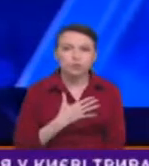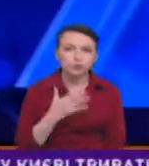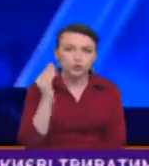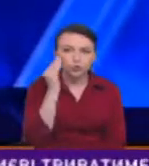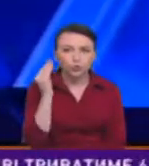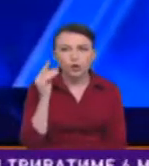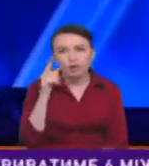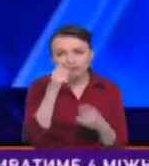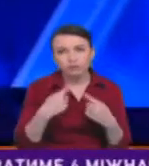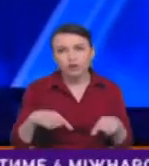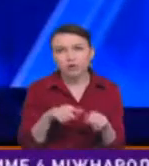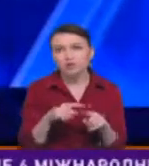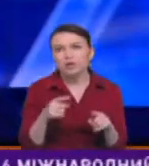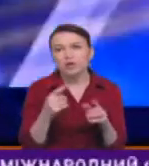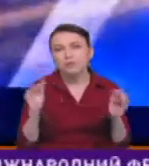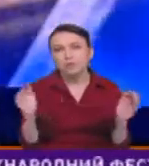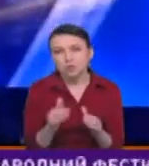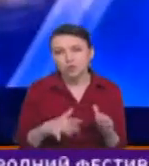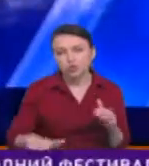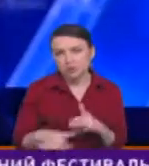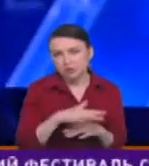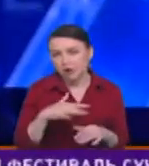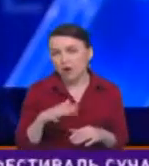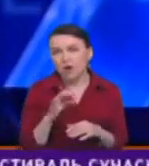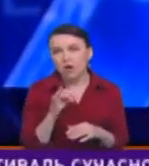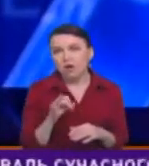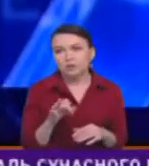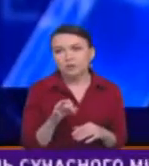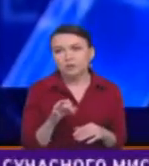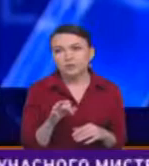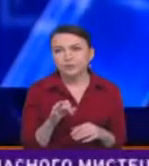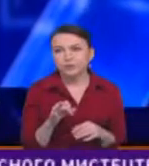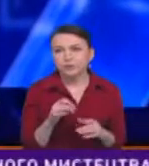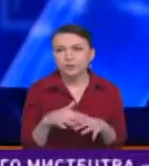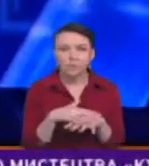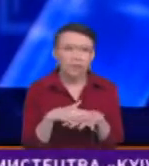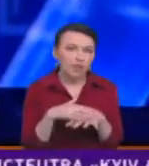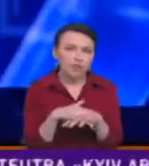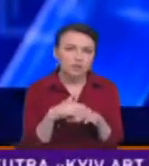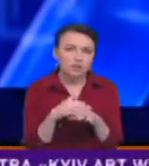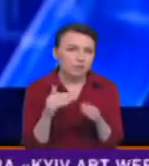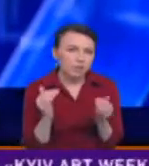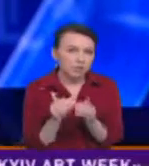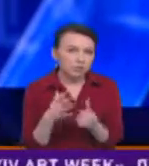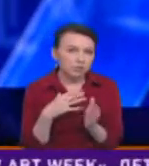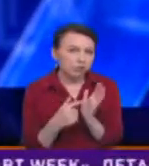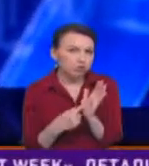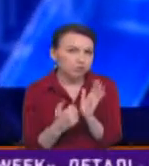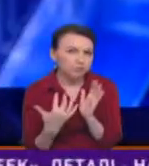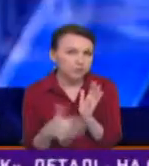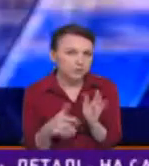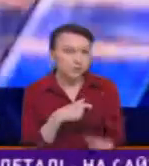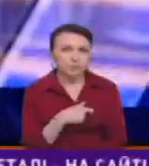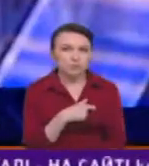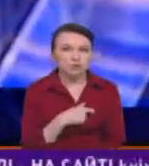є набагато менше і територіально, і за населенням також буває і по 650